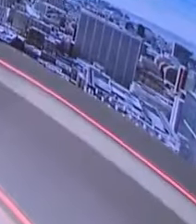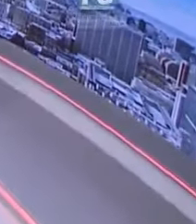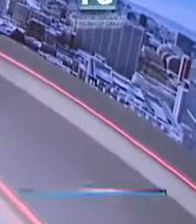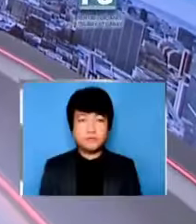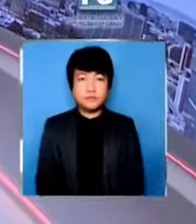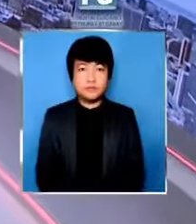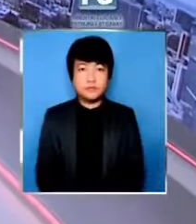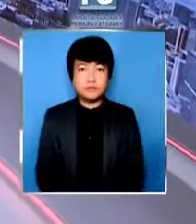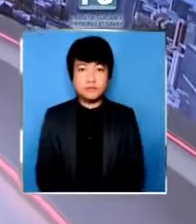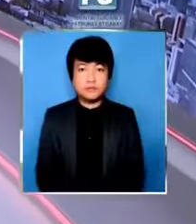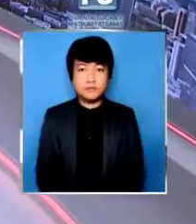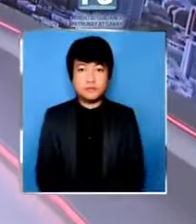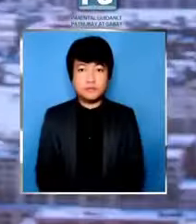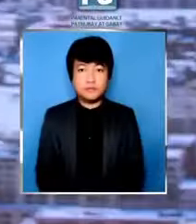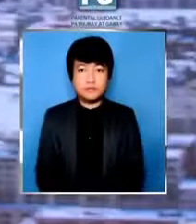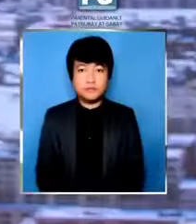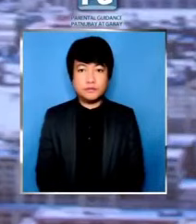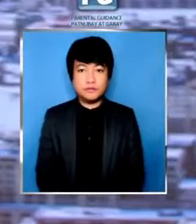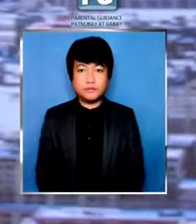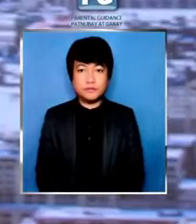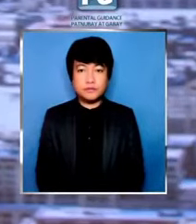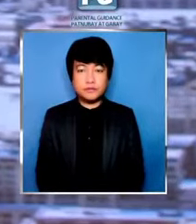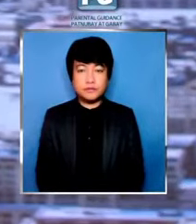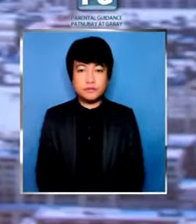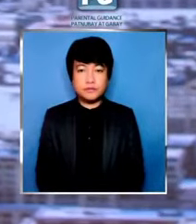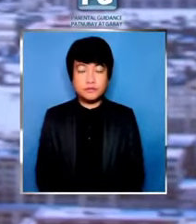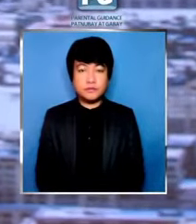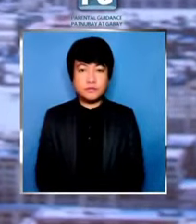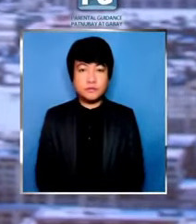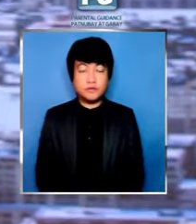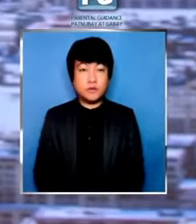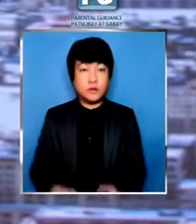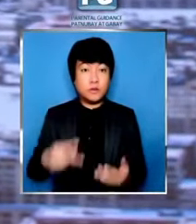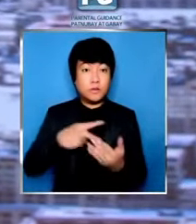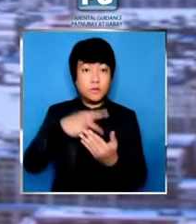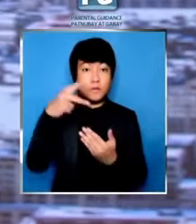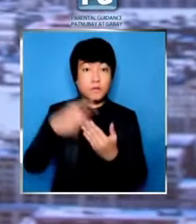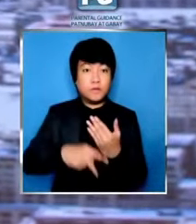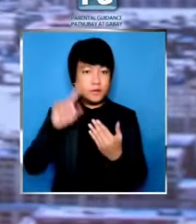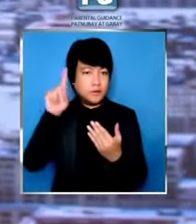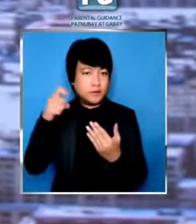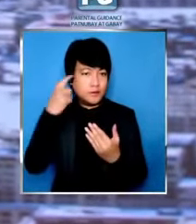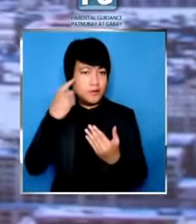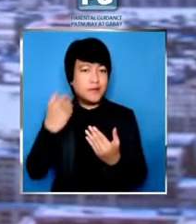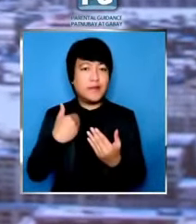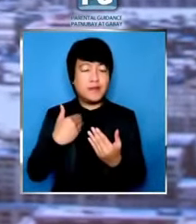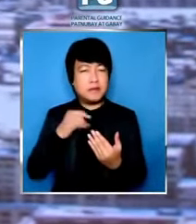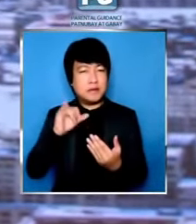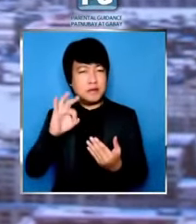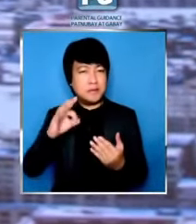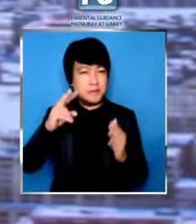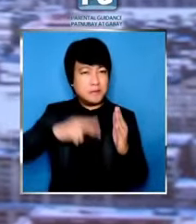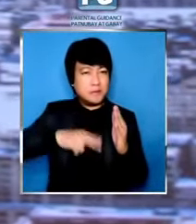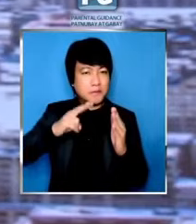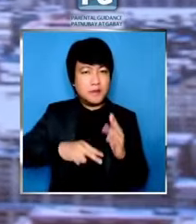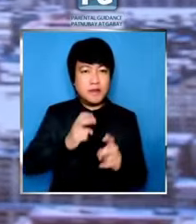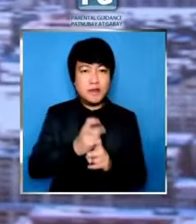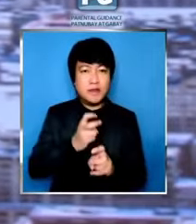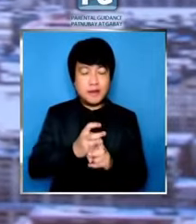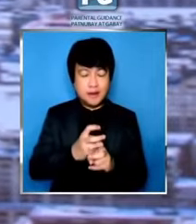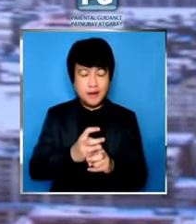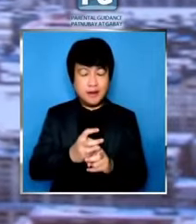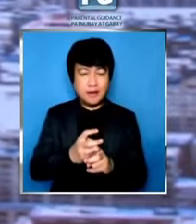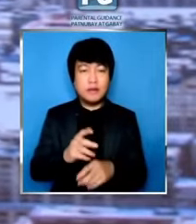May tutoring program ng gobyerno para sa mga hirap o hindi makabasa. Yan ang Tara Basa Tutoring Program na nilunsad ng DSWD